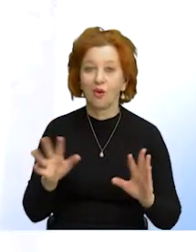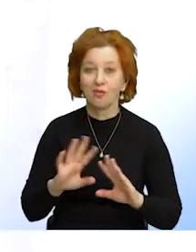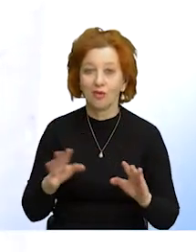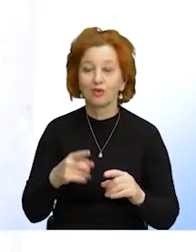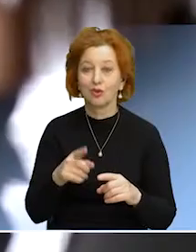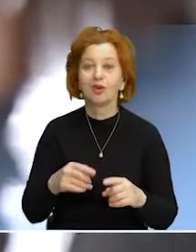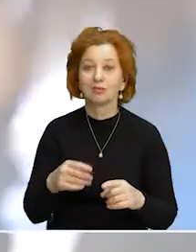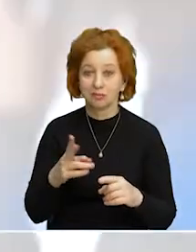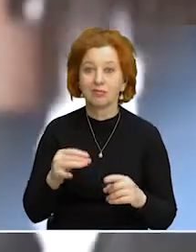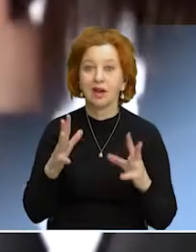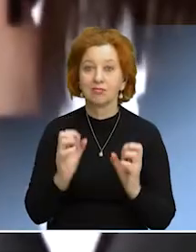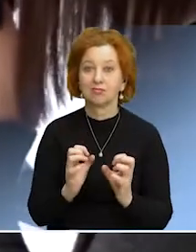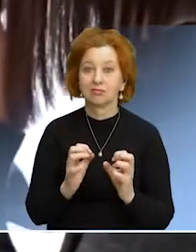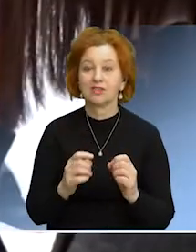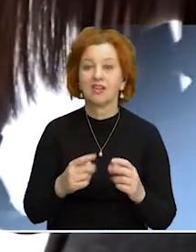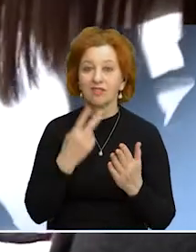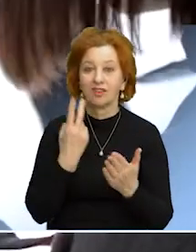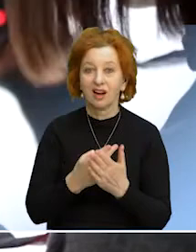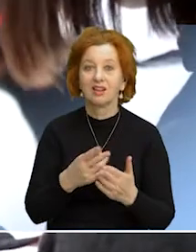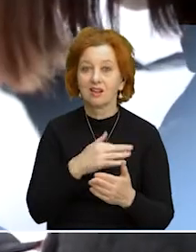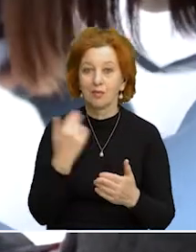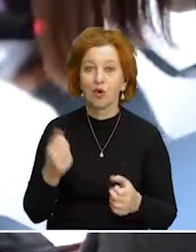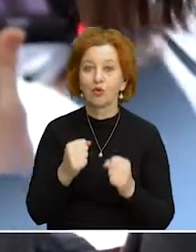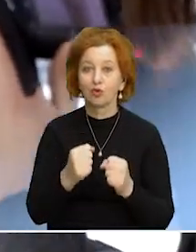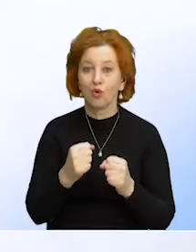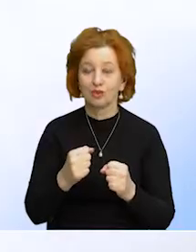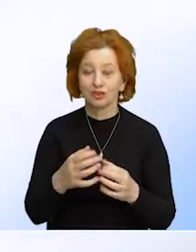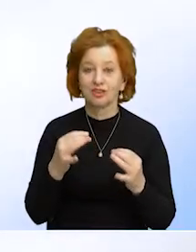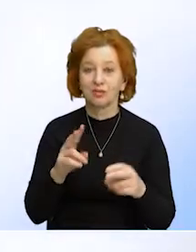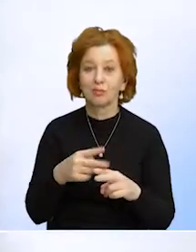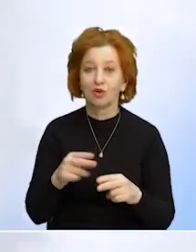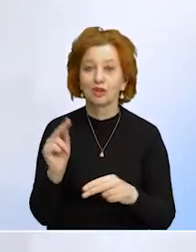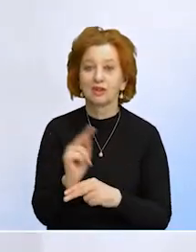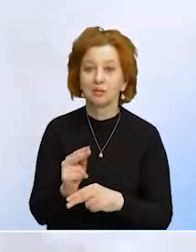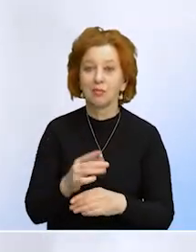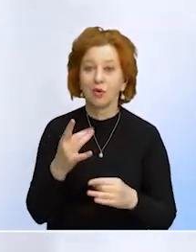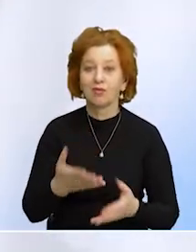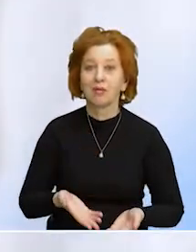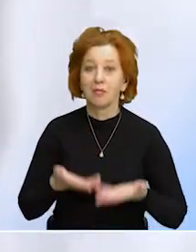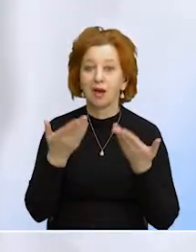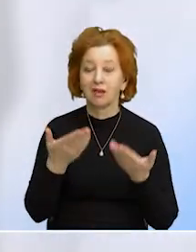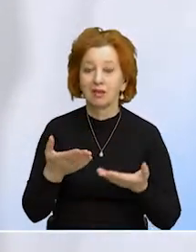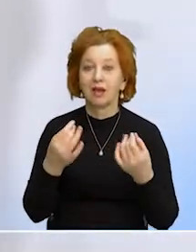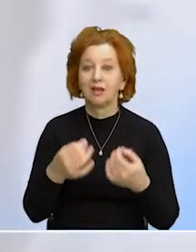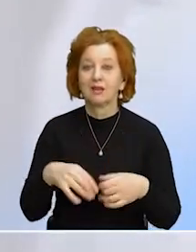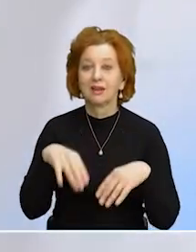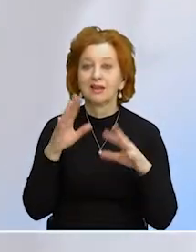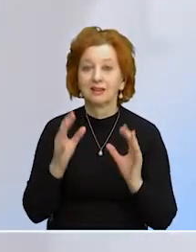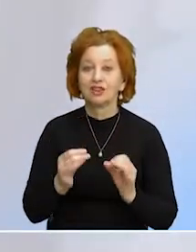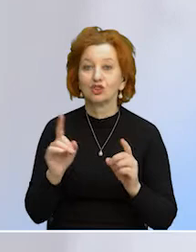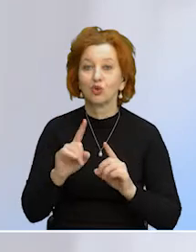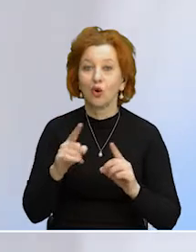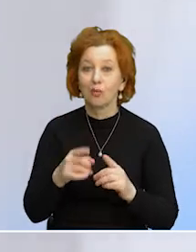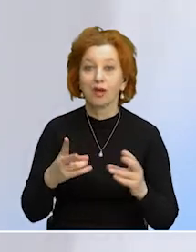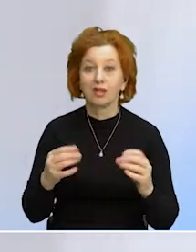некомфортно. Кроме того, прижатые к корпусу руки выглядят намного толще. Это можно исправить, просто подняв руки на несколько